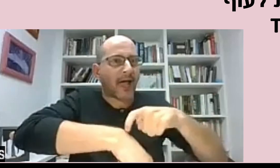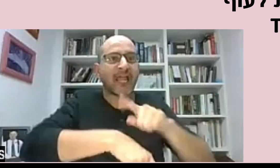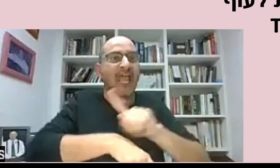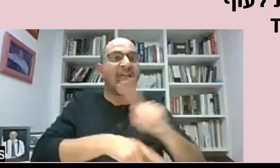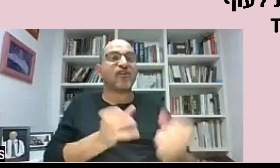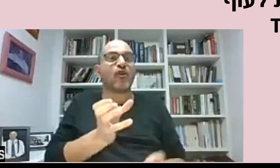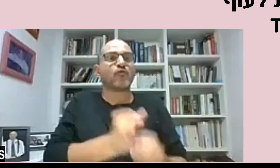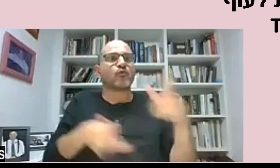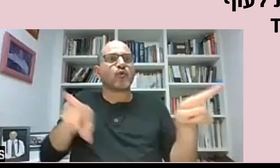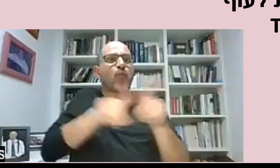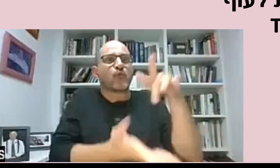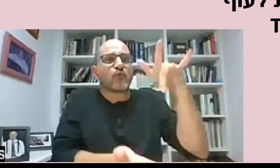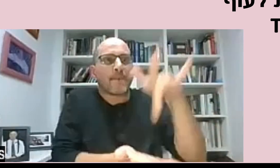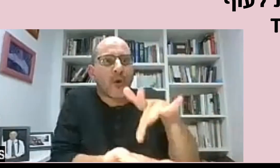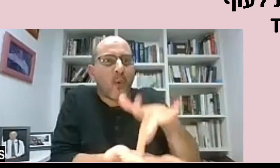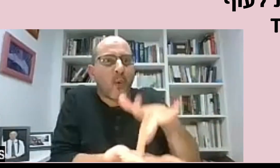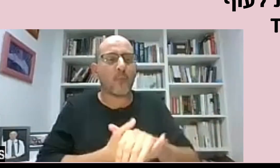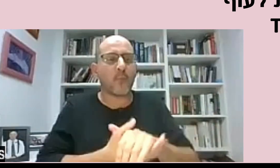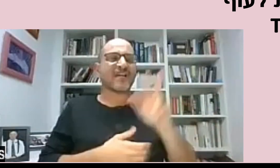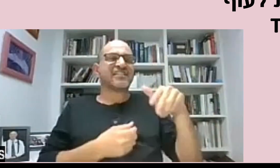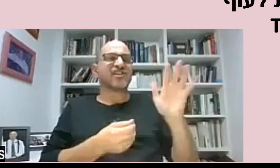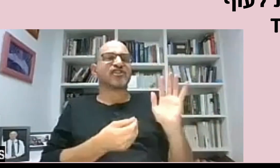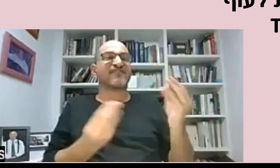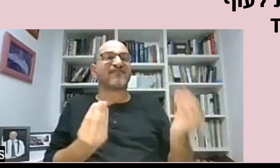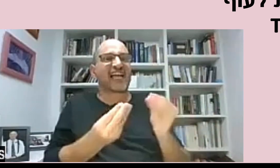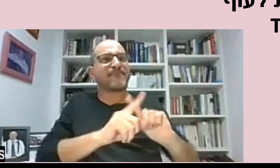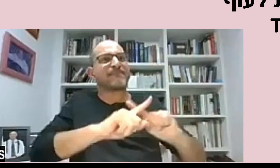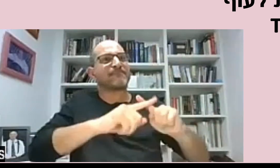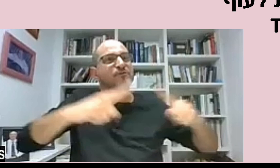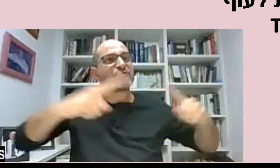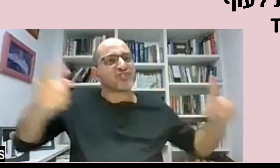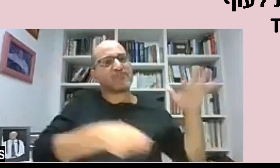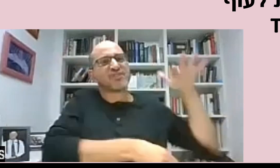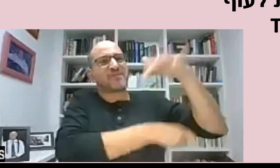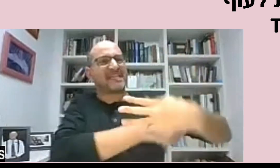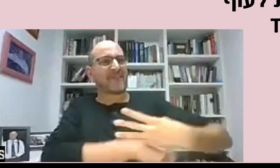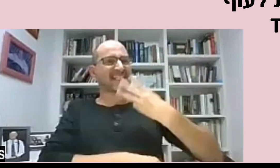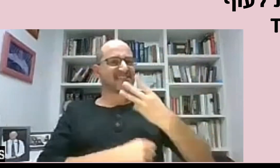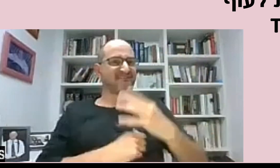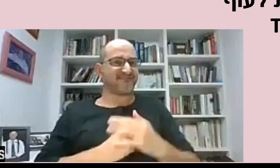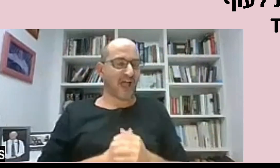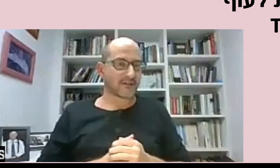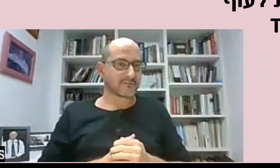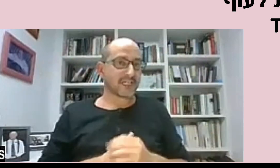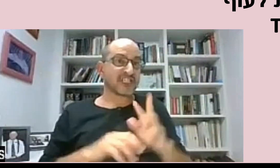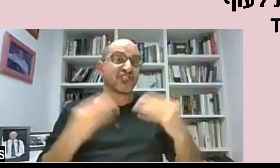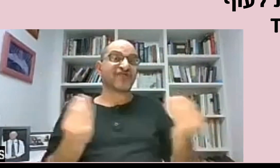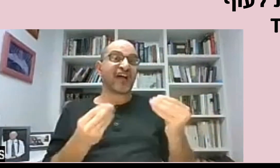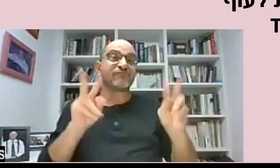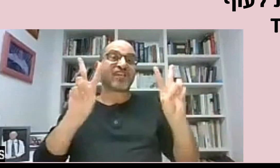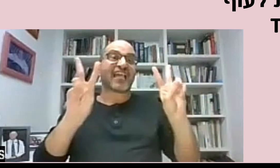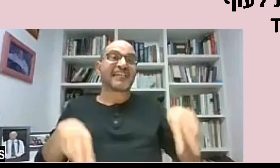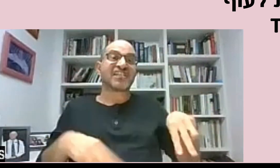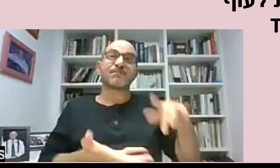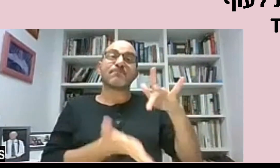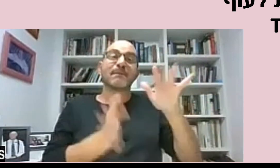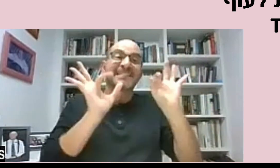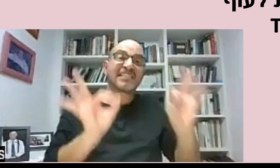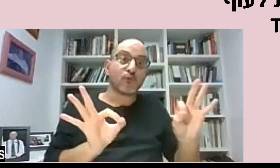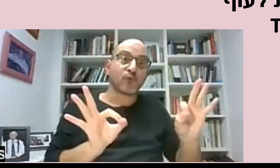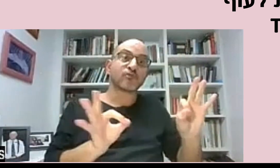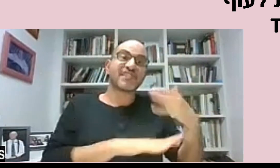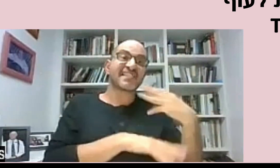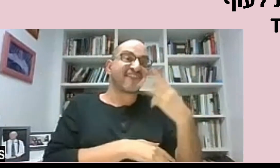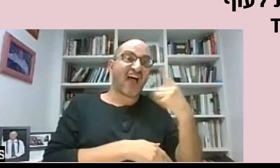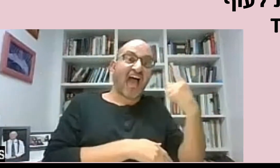שזה לא נוצר באותו זמן, ולא מאותו מקום, ויש דברים שונים שמשפיעים על השפה. יש